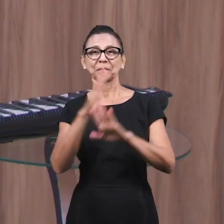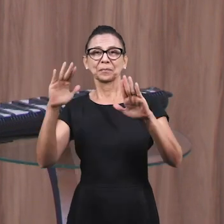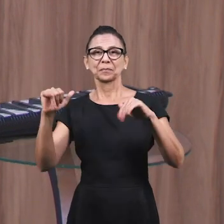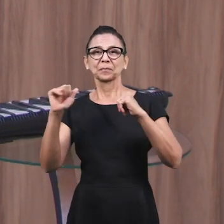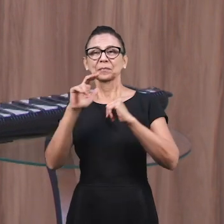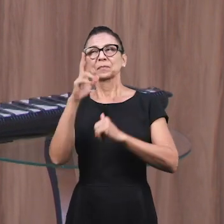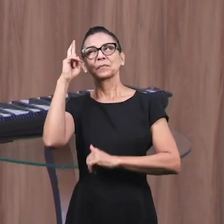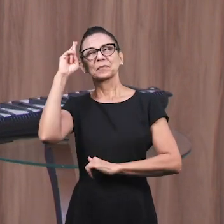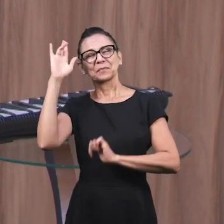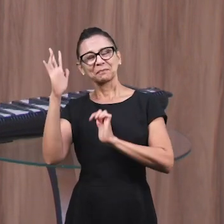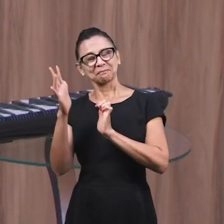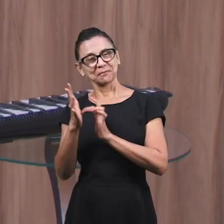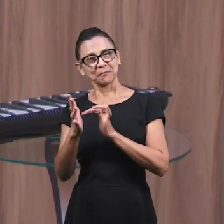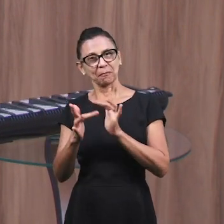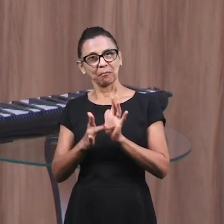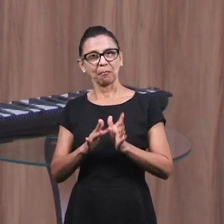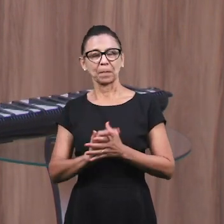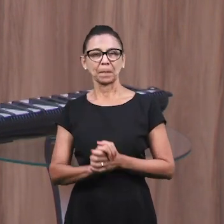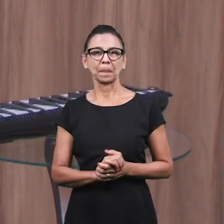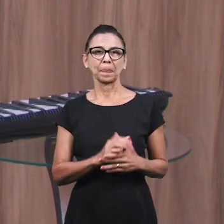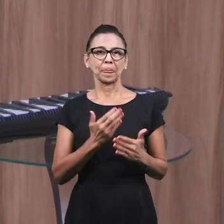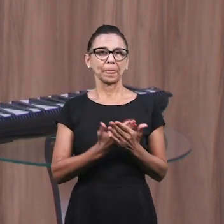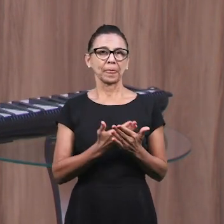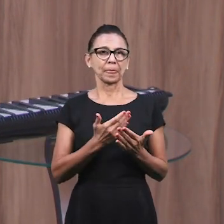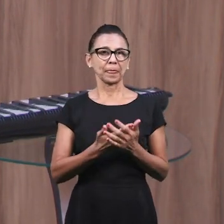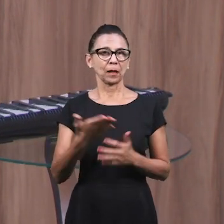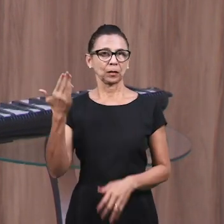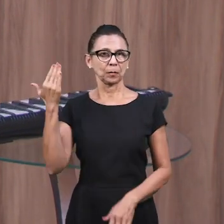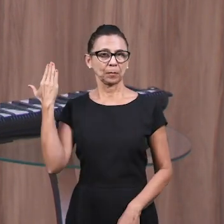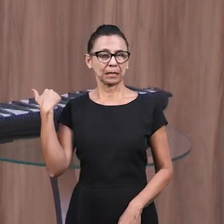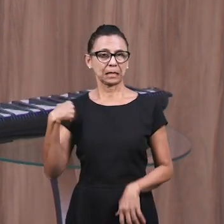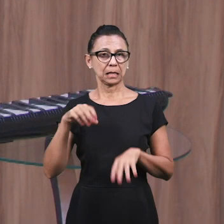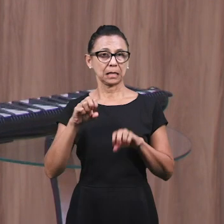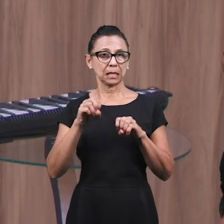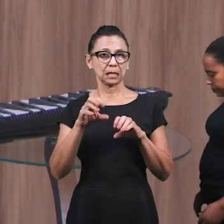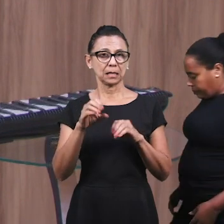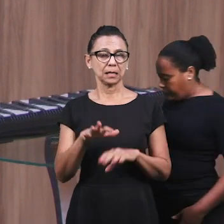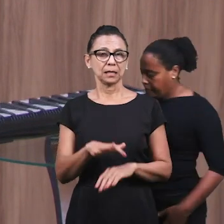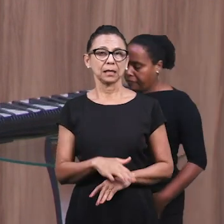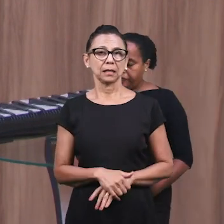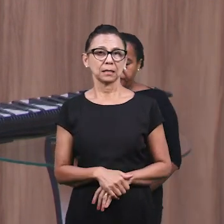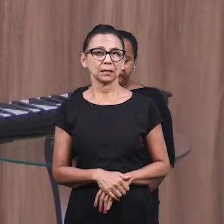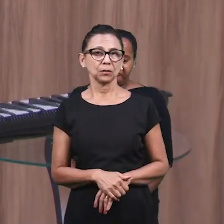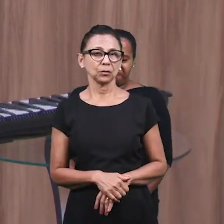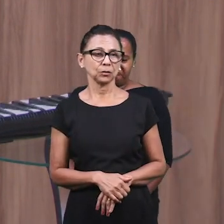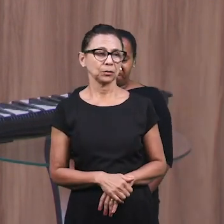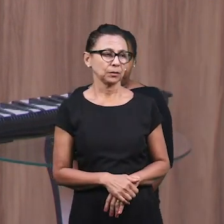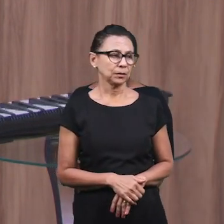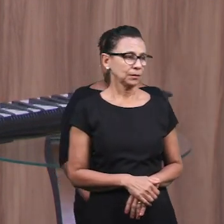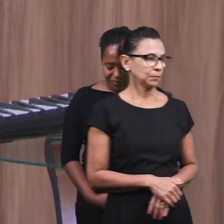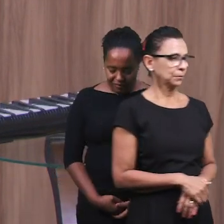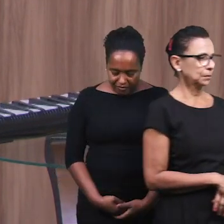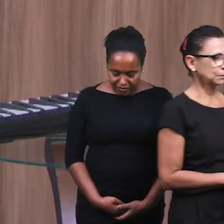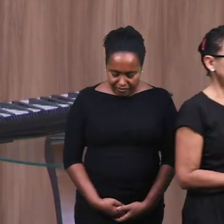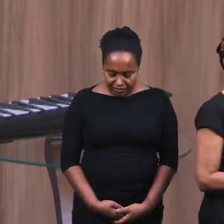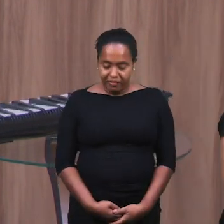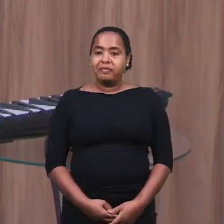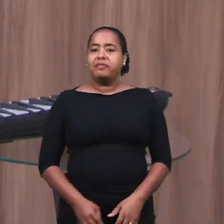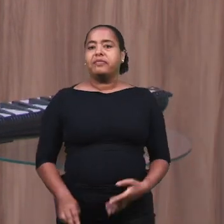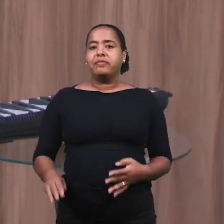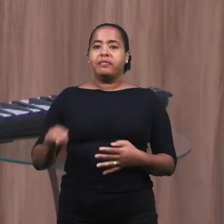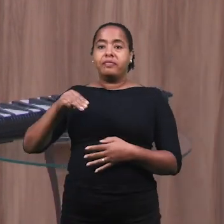Слава Господу! Да будет прославлено имя нашего Господа! На прошлом уроке мы с вами познакомились с